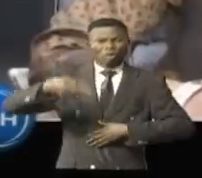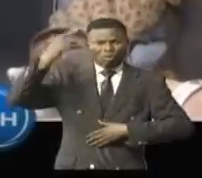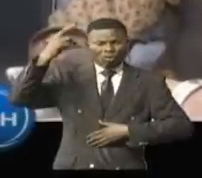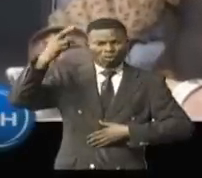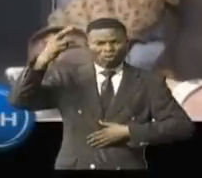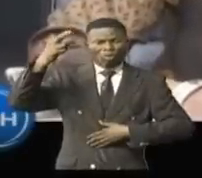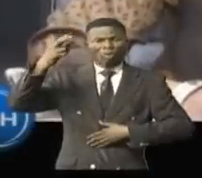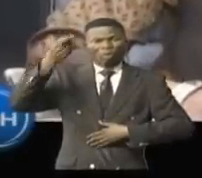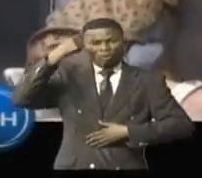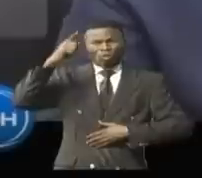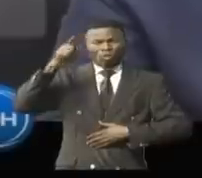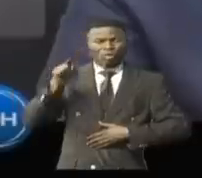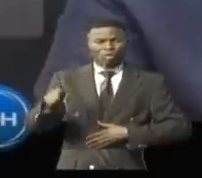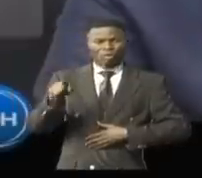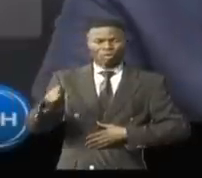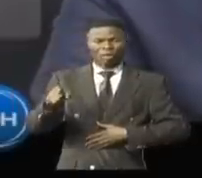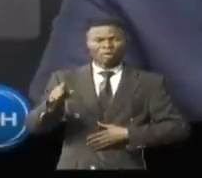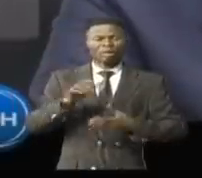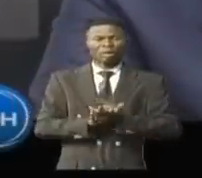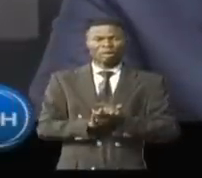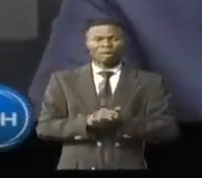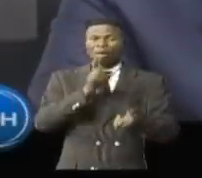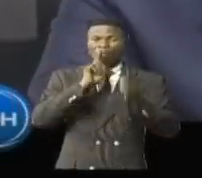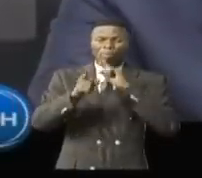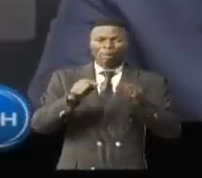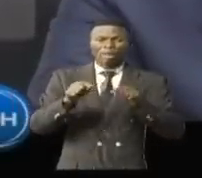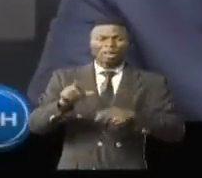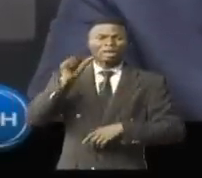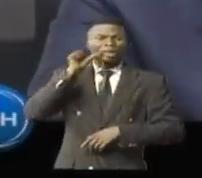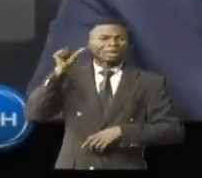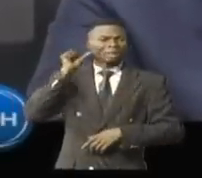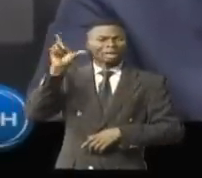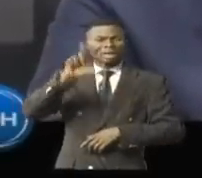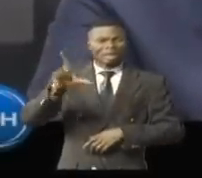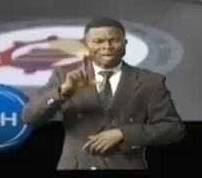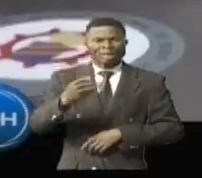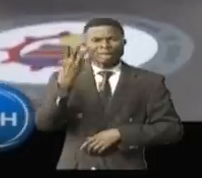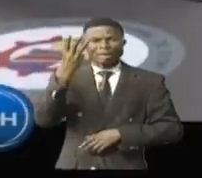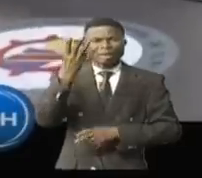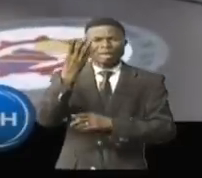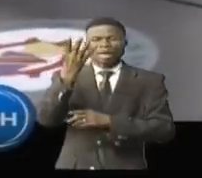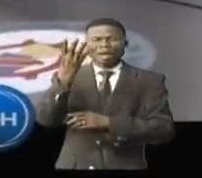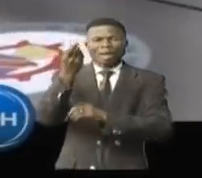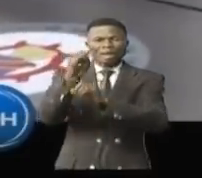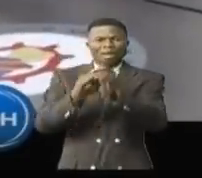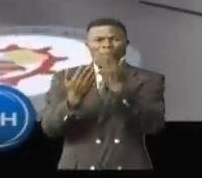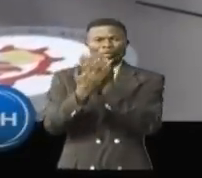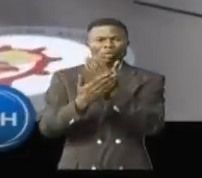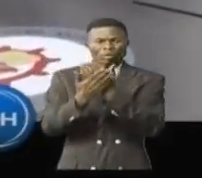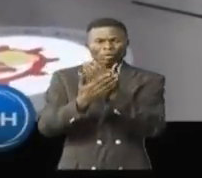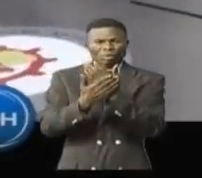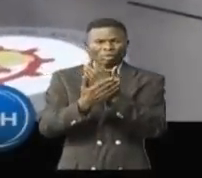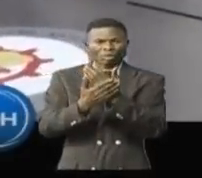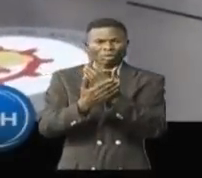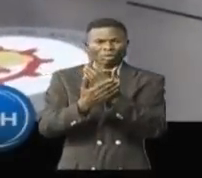régional, Claude Ibalanqui et Colomba, à échanger ce lundi 4 juillet 2022 avec Victor Toukmakov, chargé d'affaires